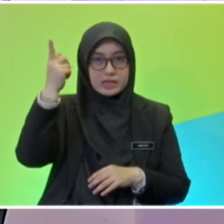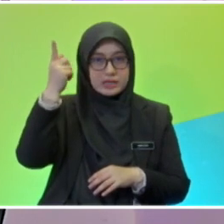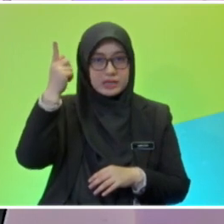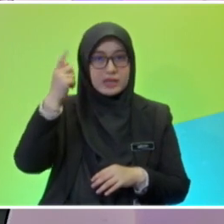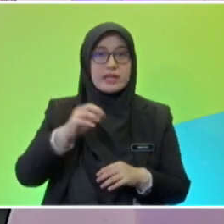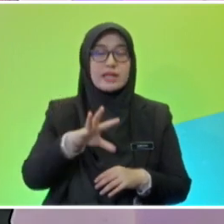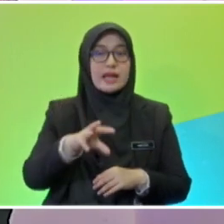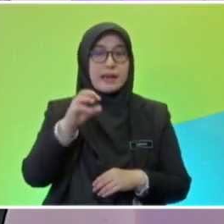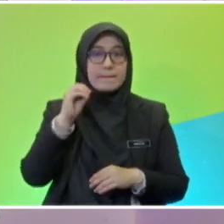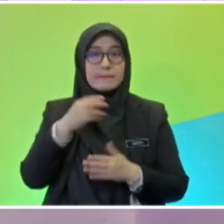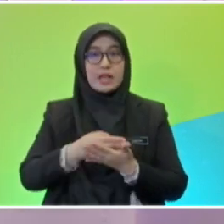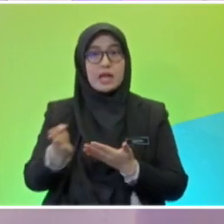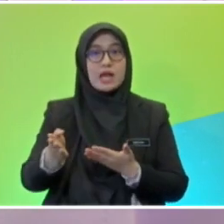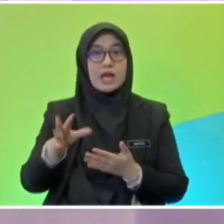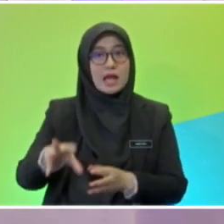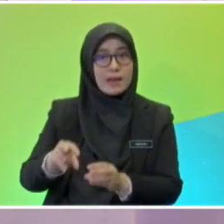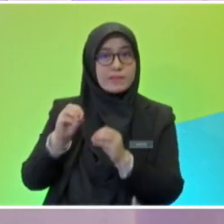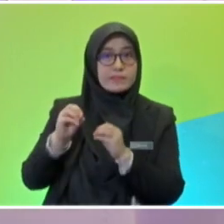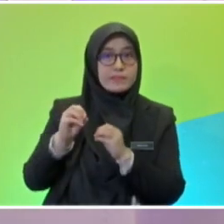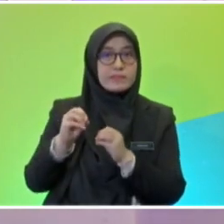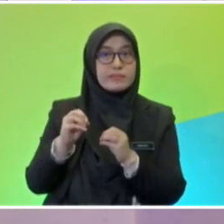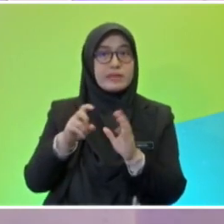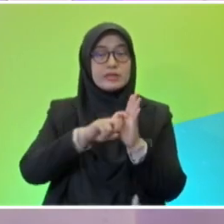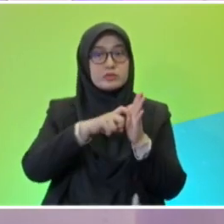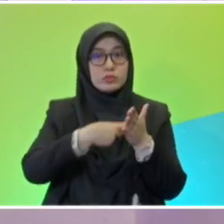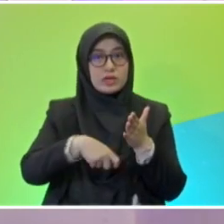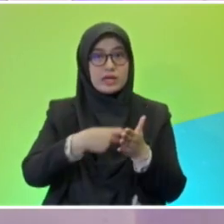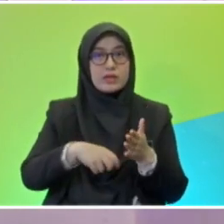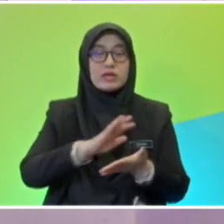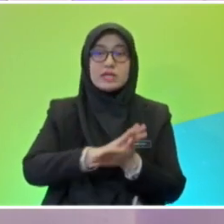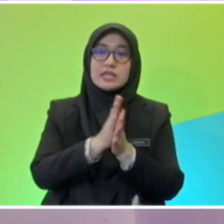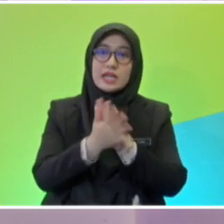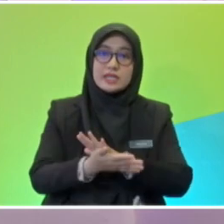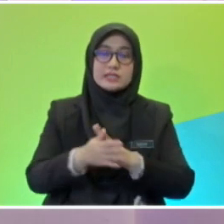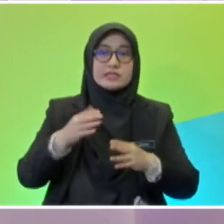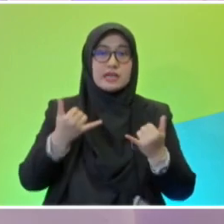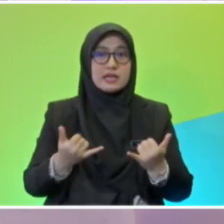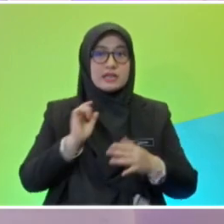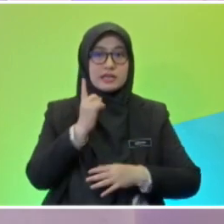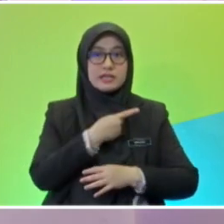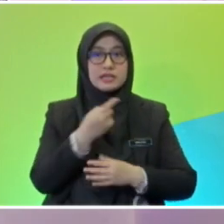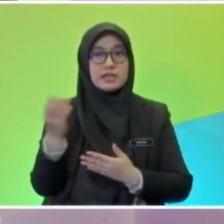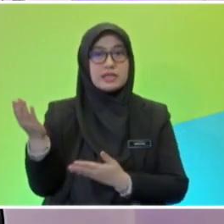Baik kita minta dengan murid gitu untuk dapatkan maklumat berkaitan dengan kecepatan